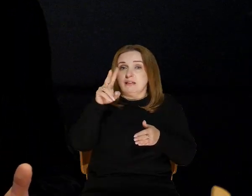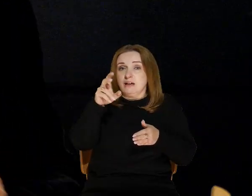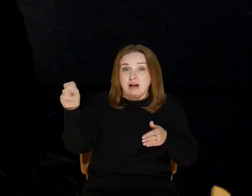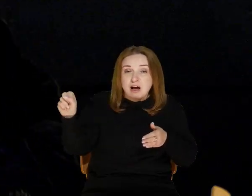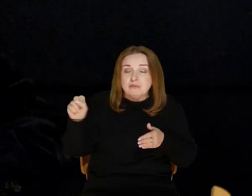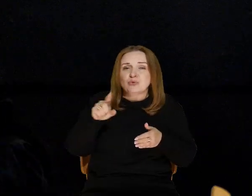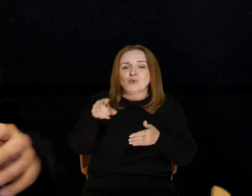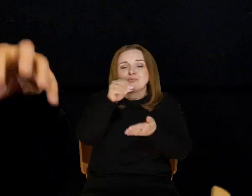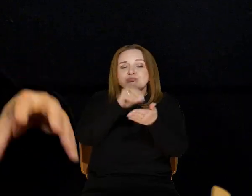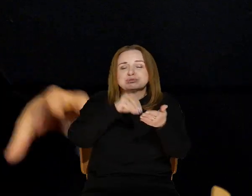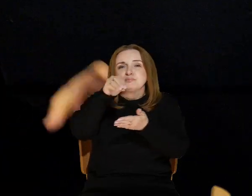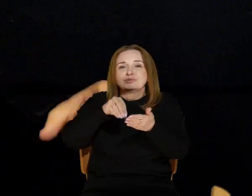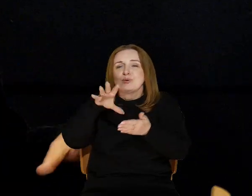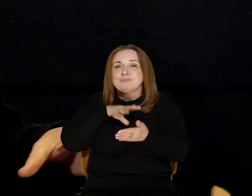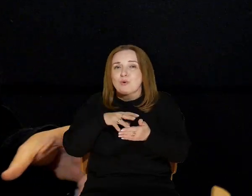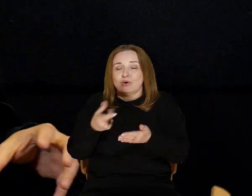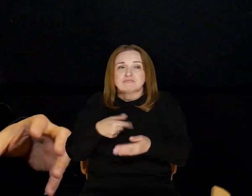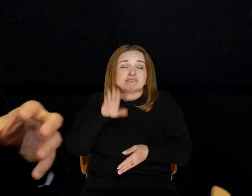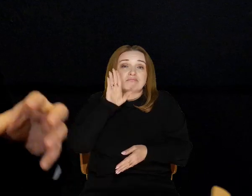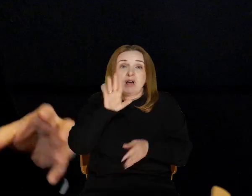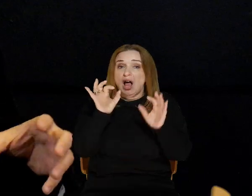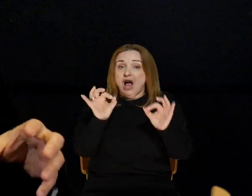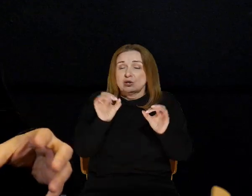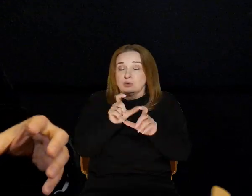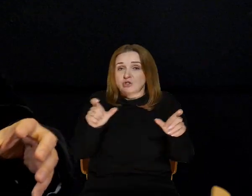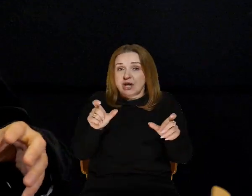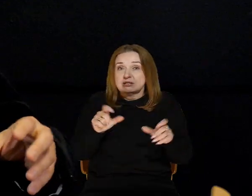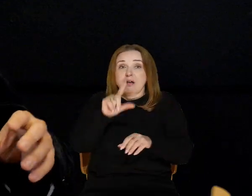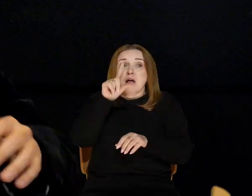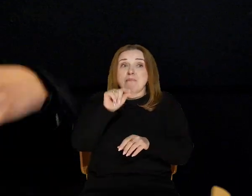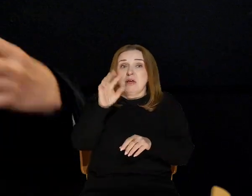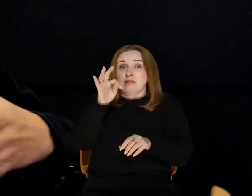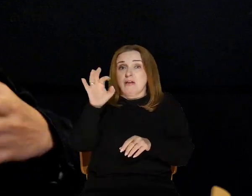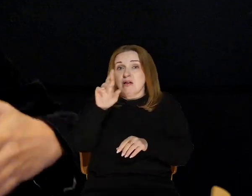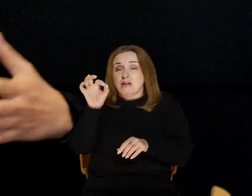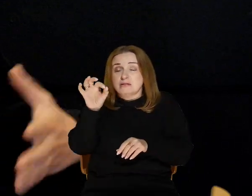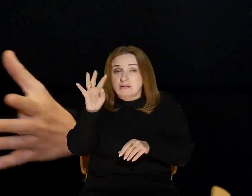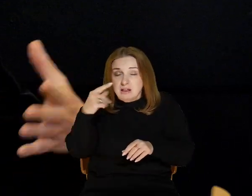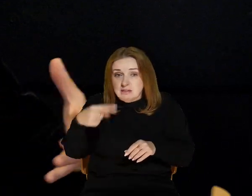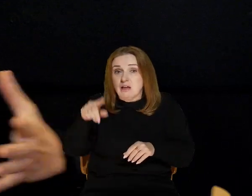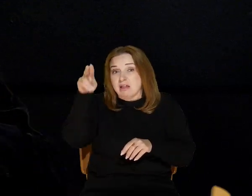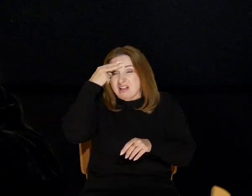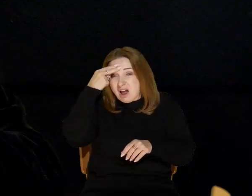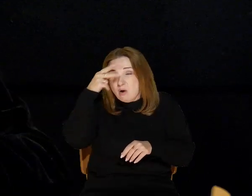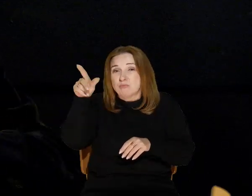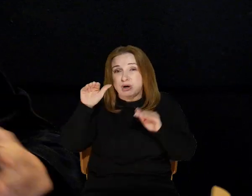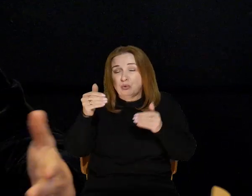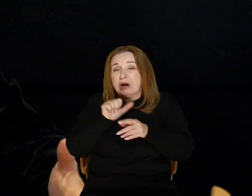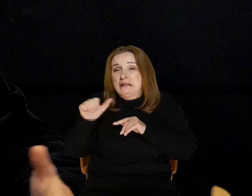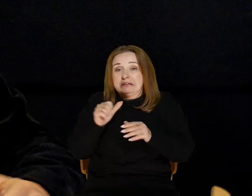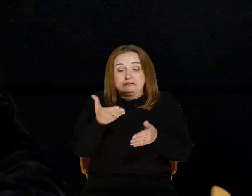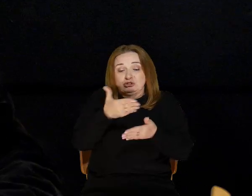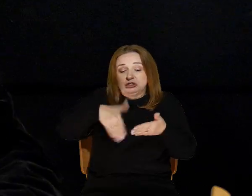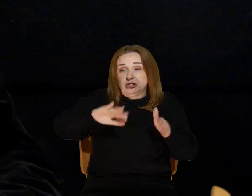to jest no ta trauma wtedy, kiedy ona się dzieje, tak? To znaczy to PTSD no to jest w sumie małą częścią tej opowieści, chociaż ona